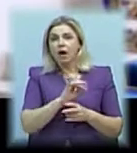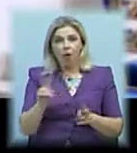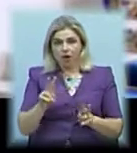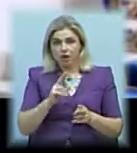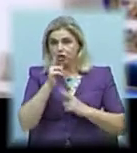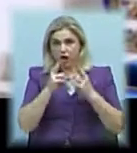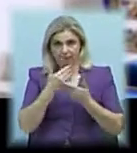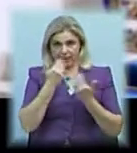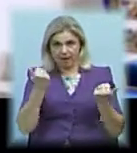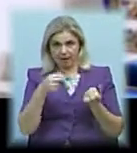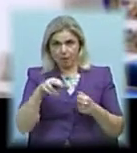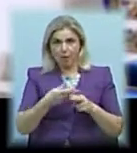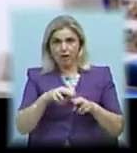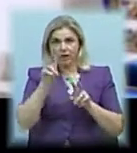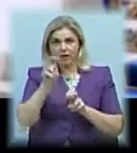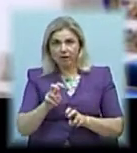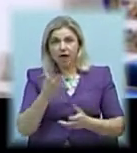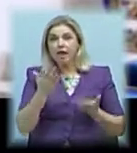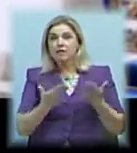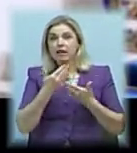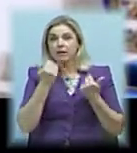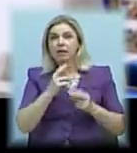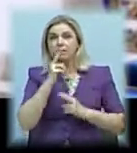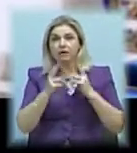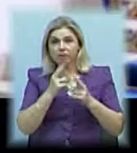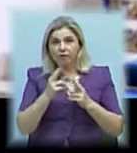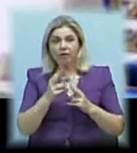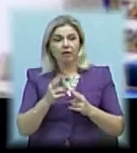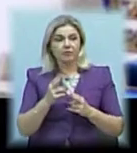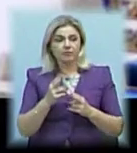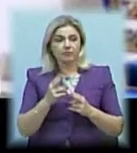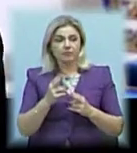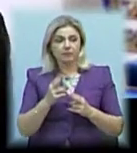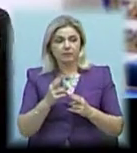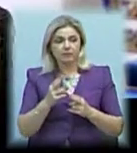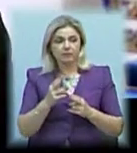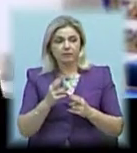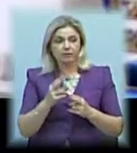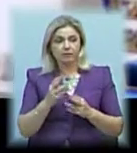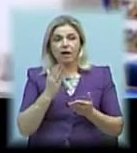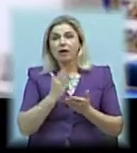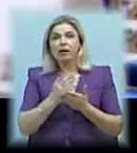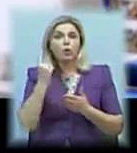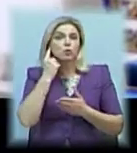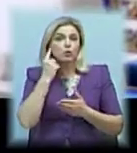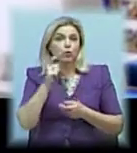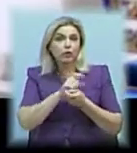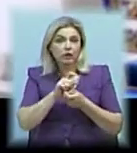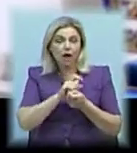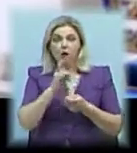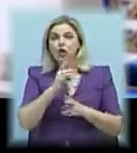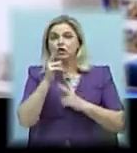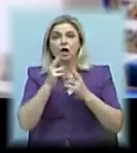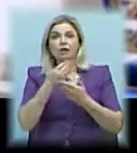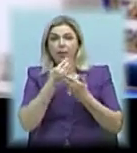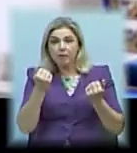ліках. А як немає скарг, як це є лише якісь чутки, але не подають скаргу,